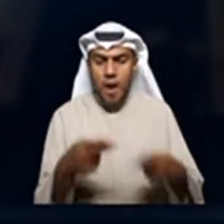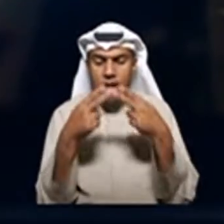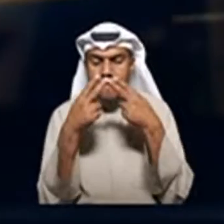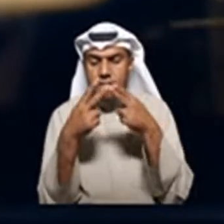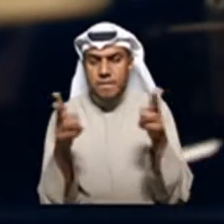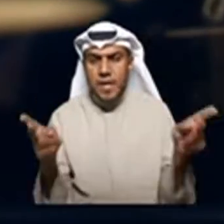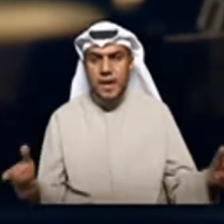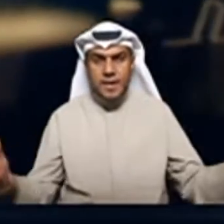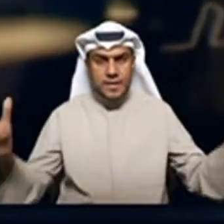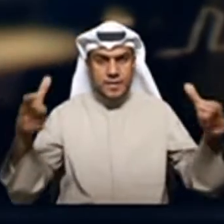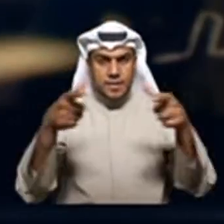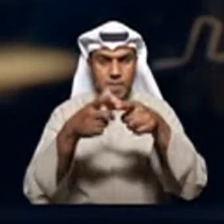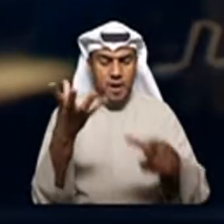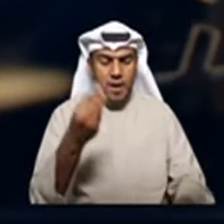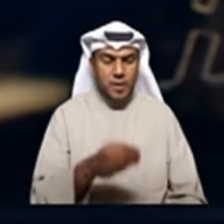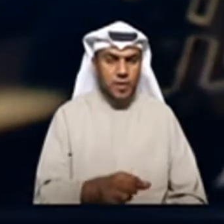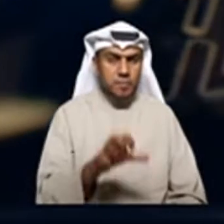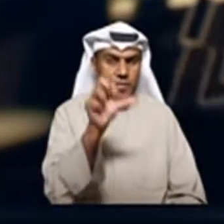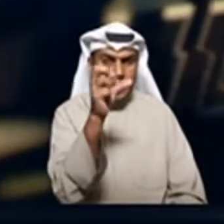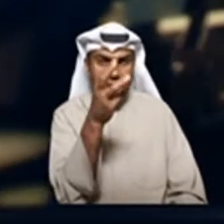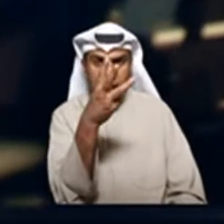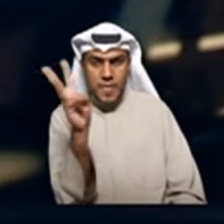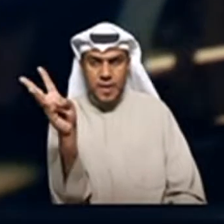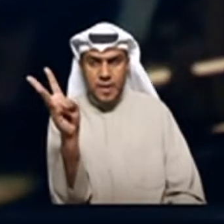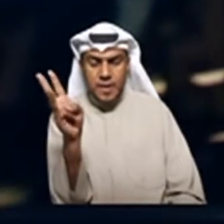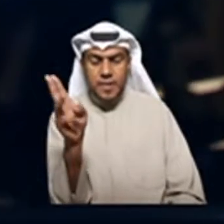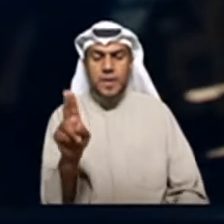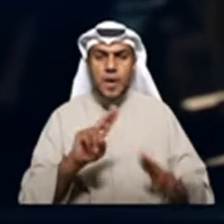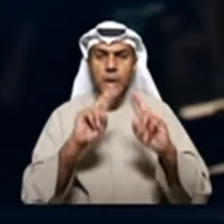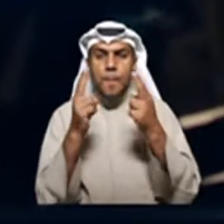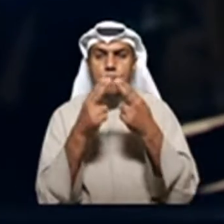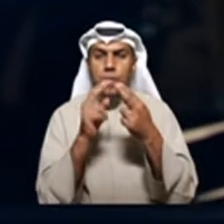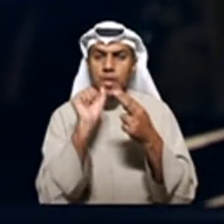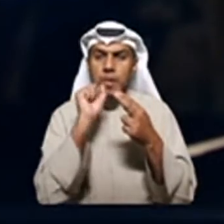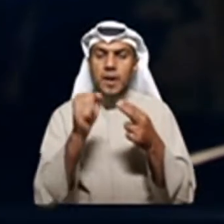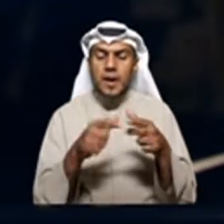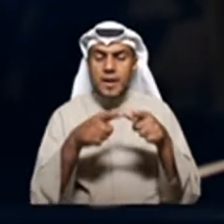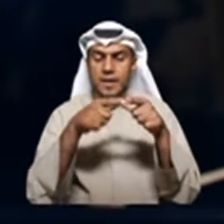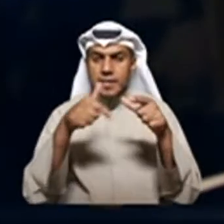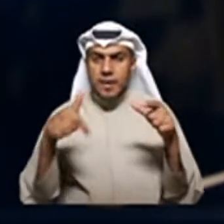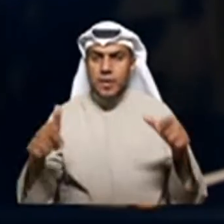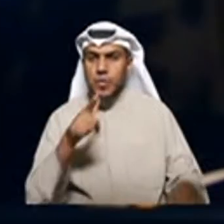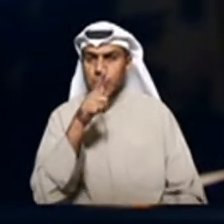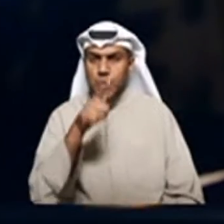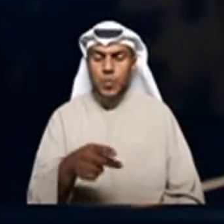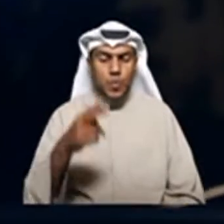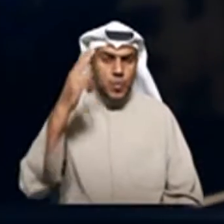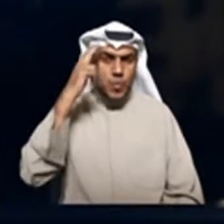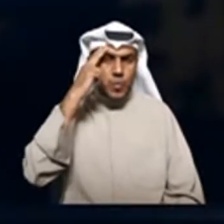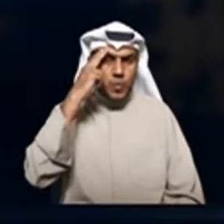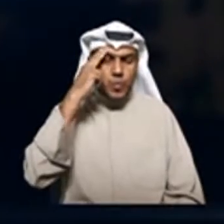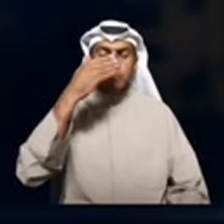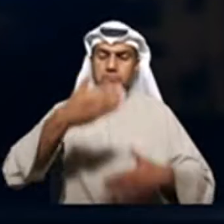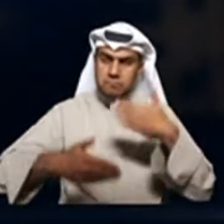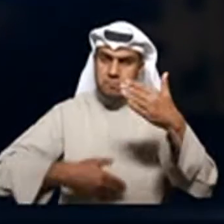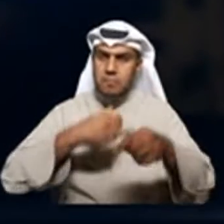اجتماع الدورة 39 للمجلس الأعلى لمجلس التعاون لدول الخليج العربية إن السعودية تسعى